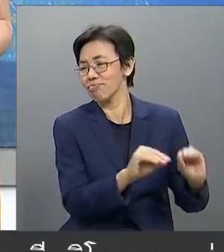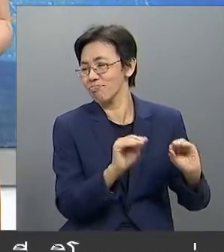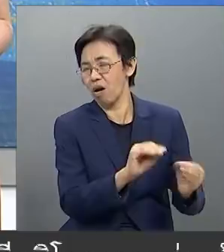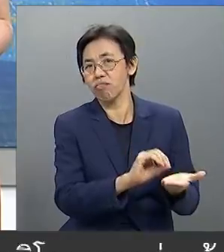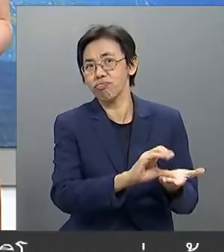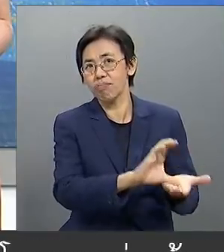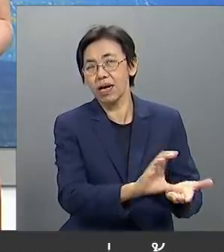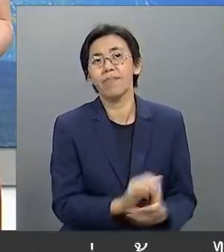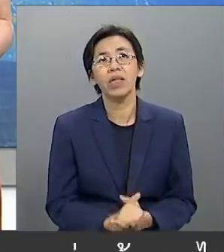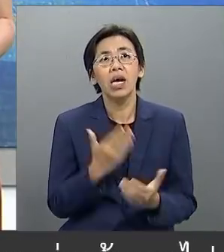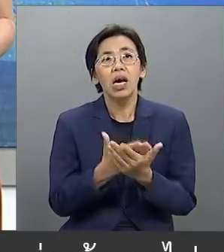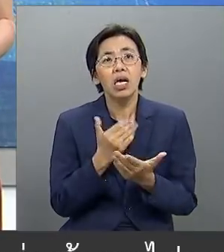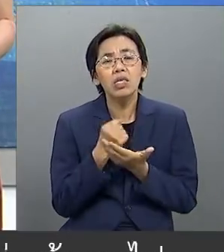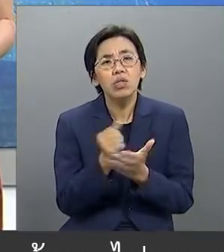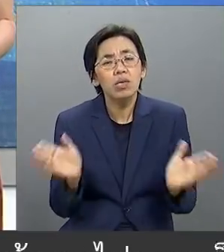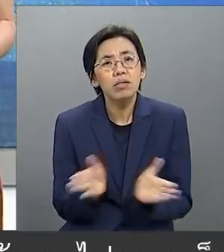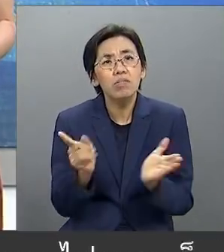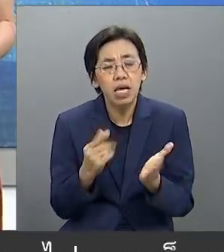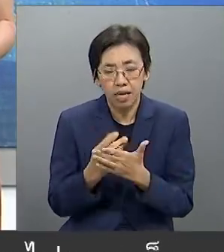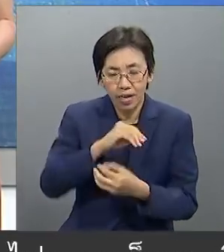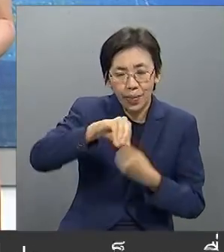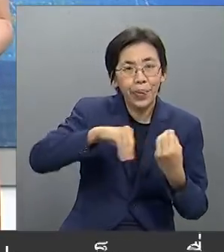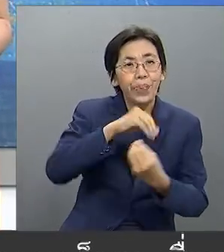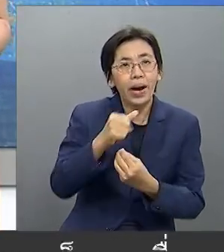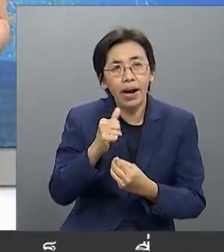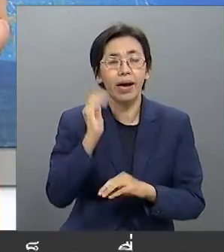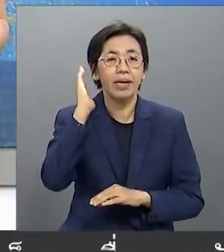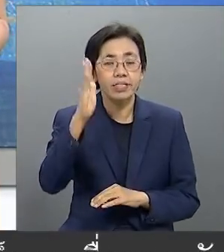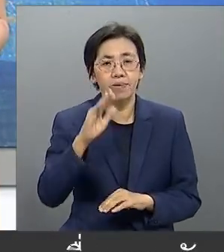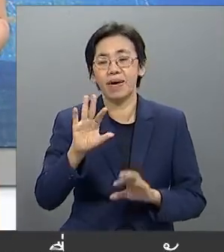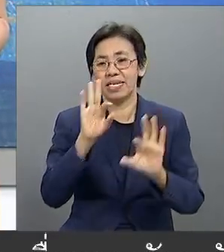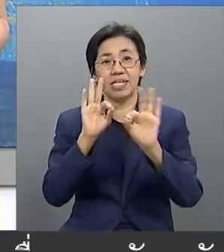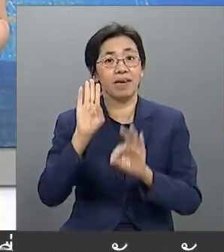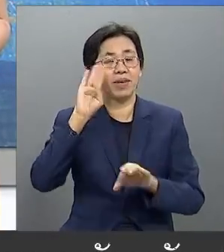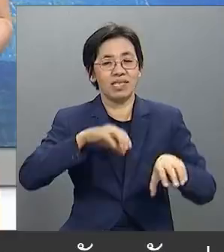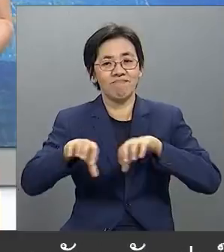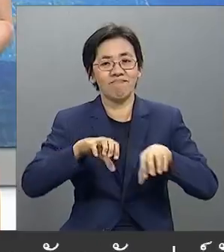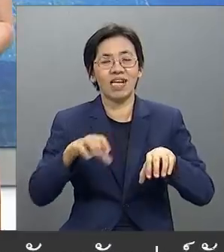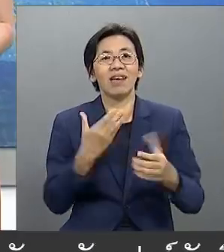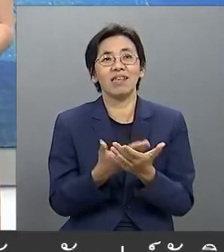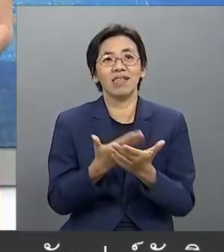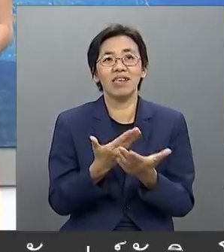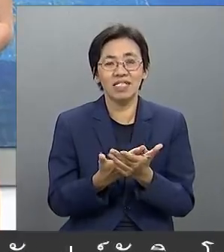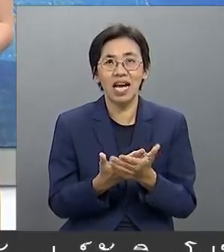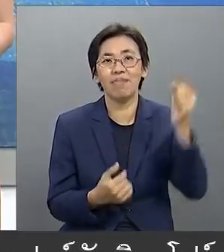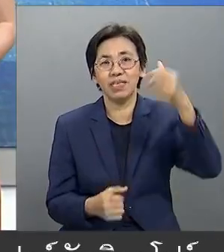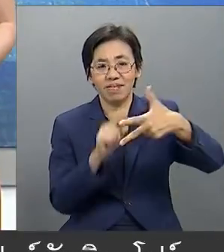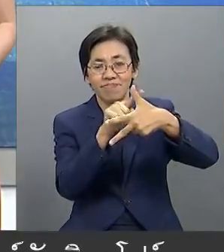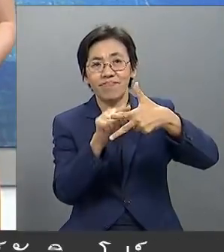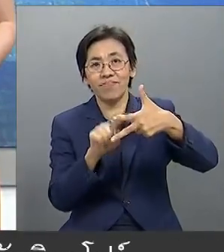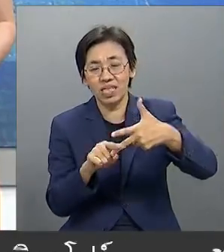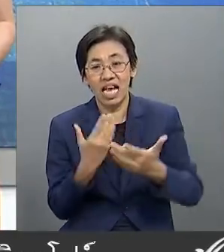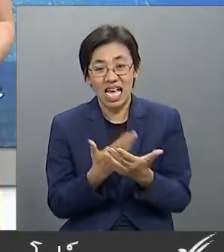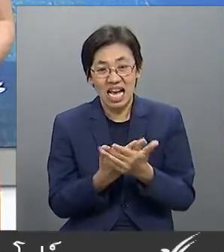ให้เกิดการลงทุนภายในประเทศเพราะว่าจะมีการคัดเลือกบริษัทจัดการลงทุนอย่างน้อย 3แห่งค่ะจะเอาเงินกองใหญ่